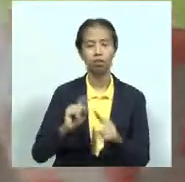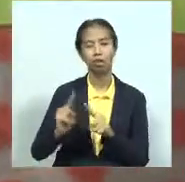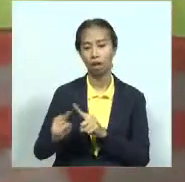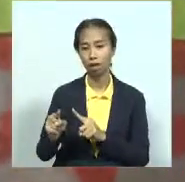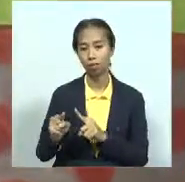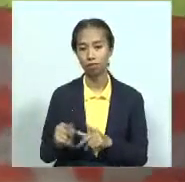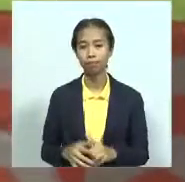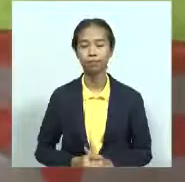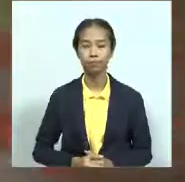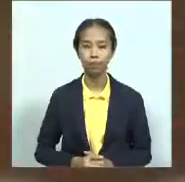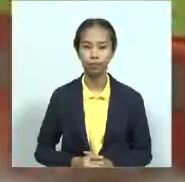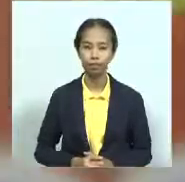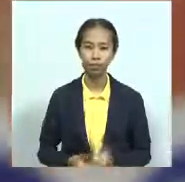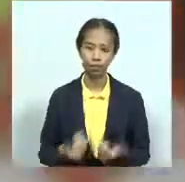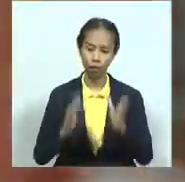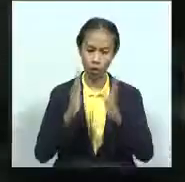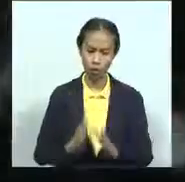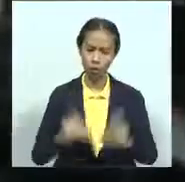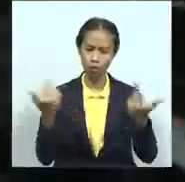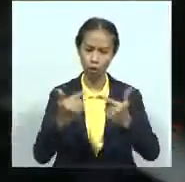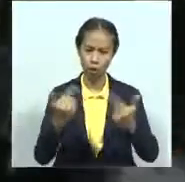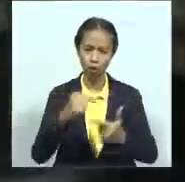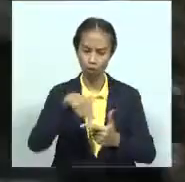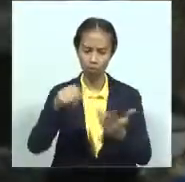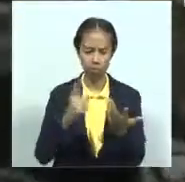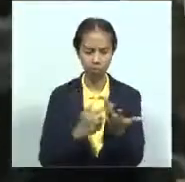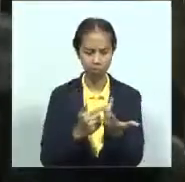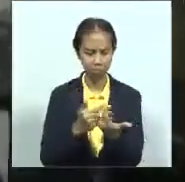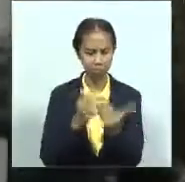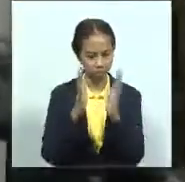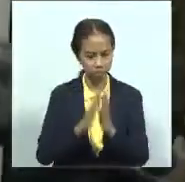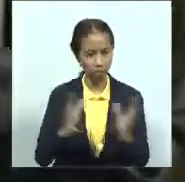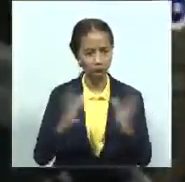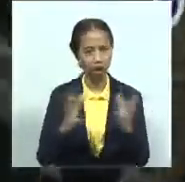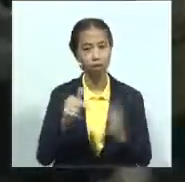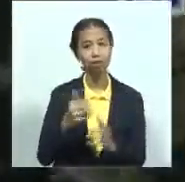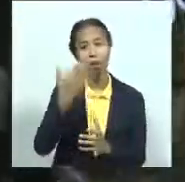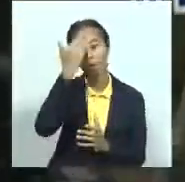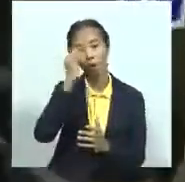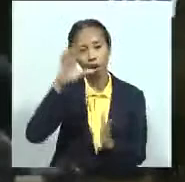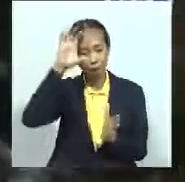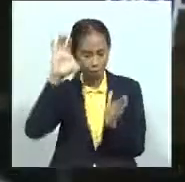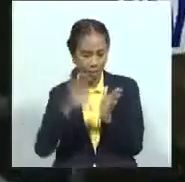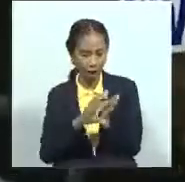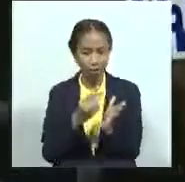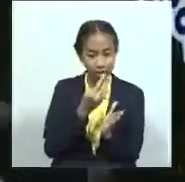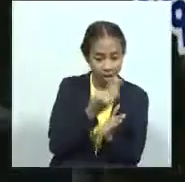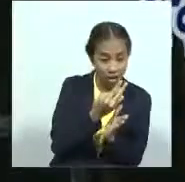ยสำหรับจำนวนผู้ก่อเหตุนั้นยอมรับว่ามีจำนวนมากซึ่งภาพที่ฝ่ายสืบสวนรวบ